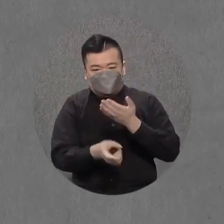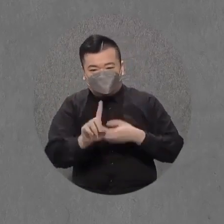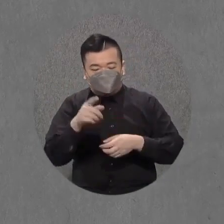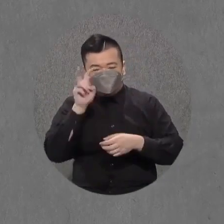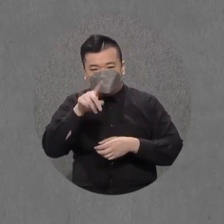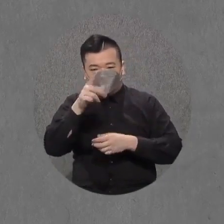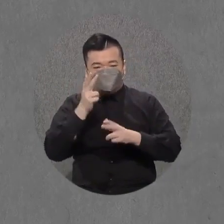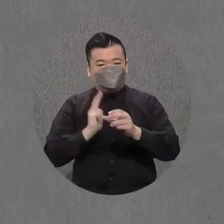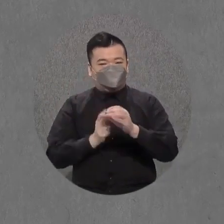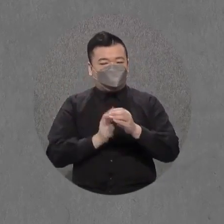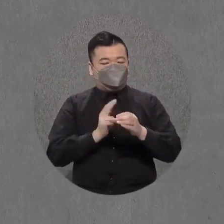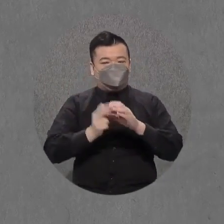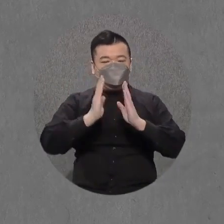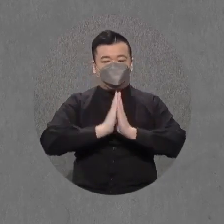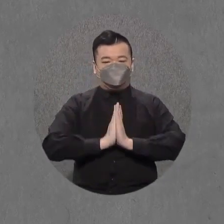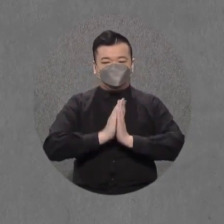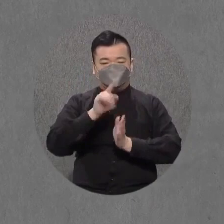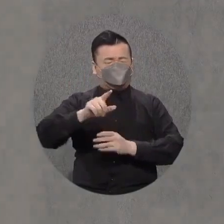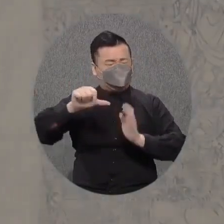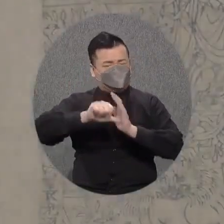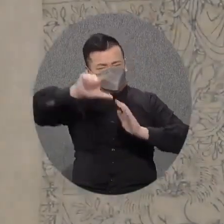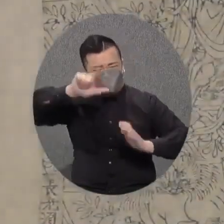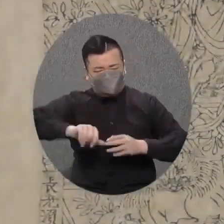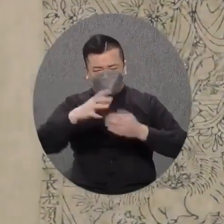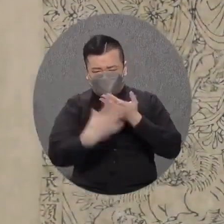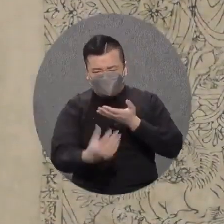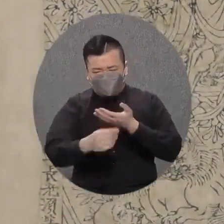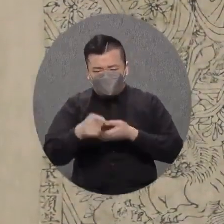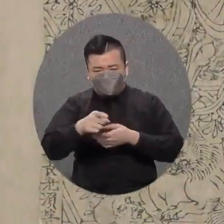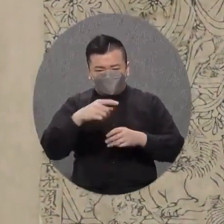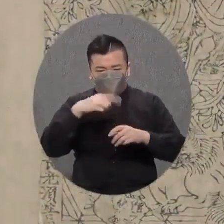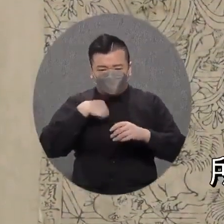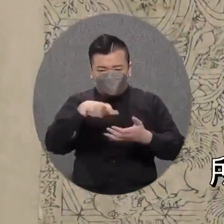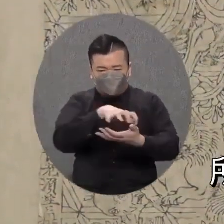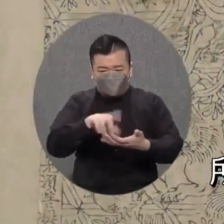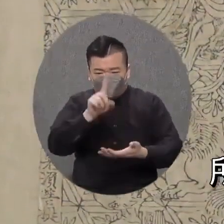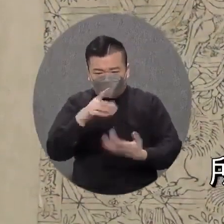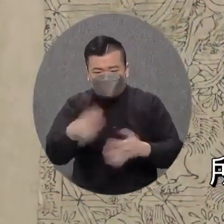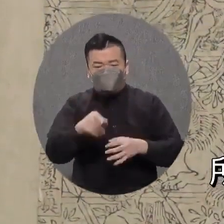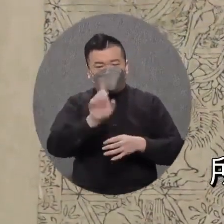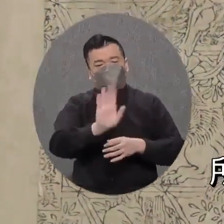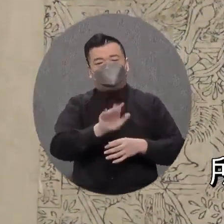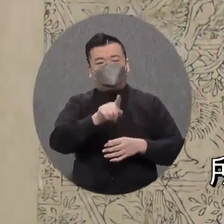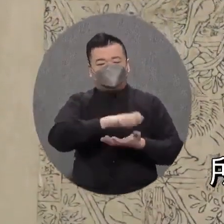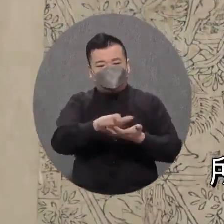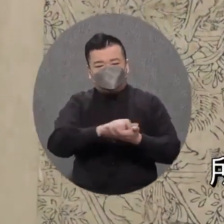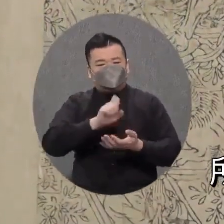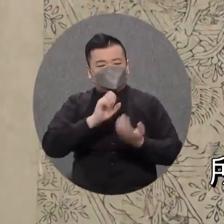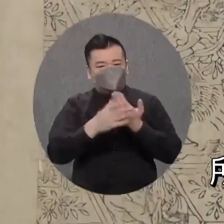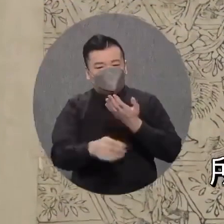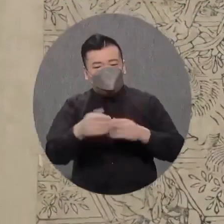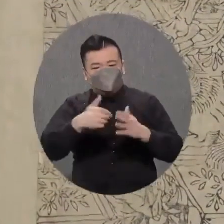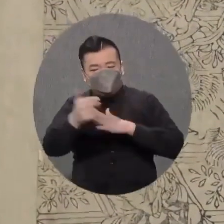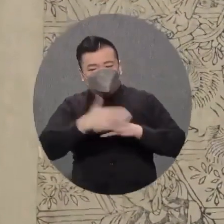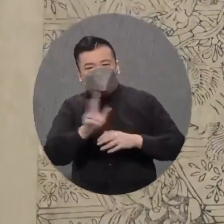像嘅，呢一張就是而家最古老的版畫。印刷我哋好少印一份噶，所以版畫都帶有印刷術嘅呢一種複